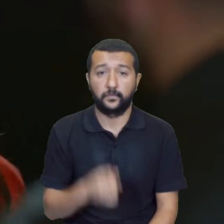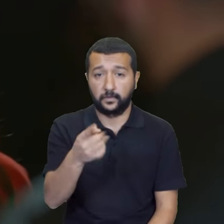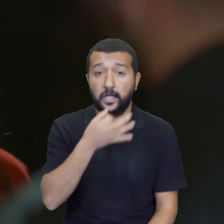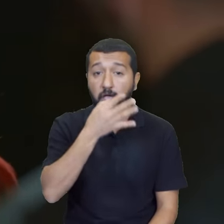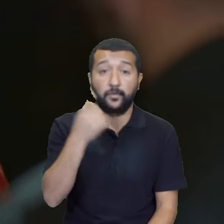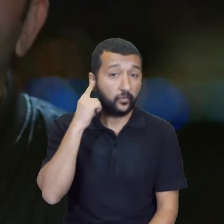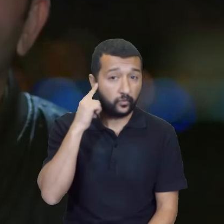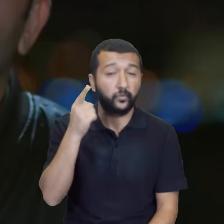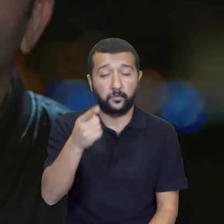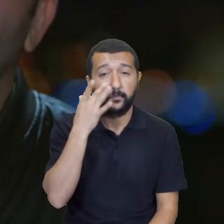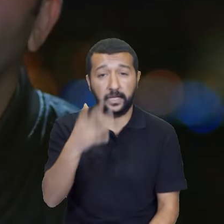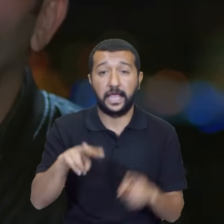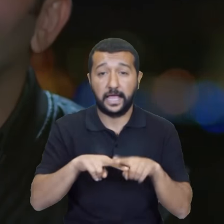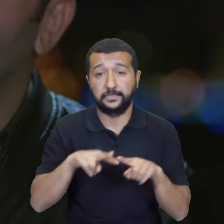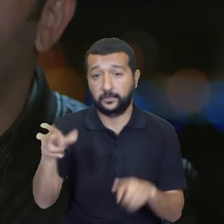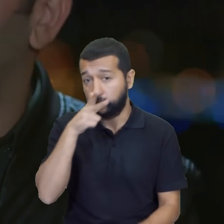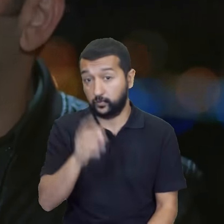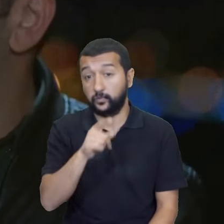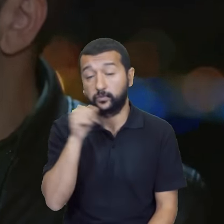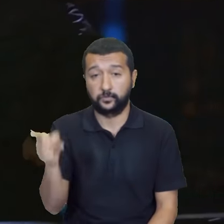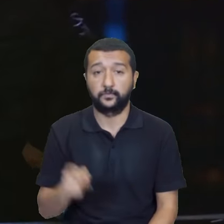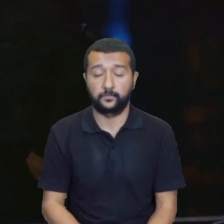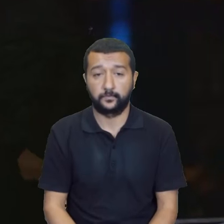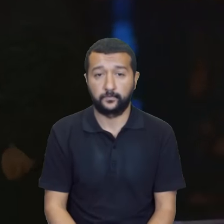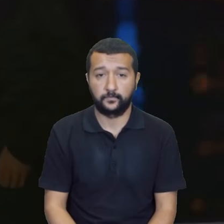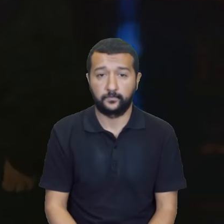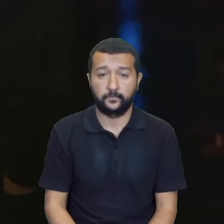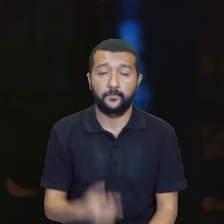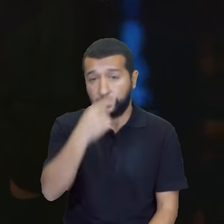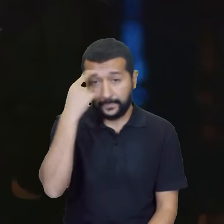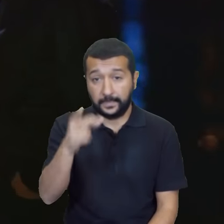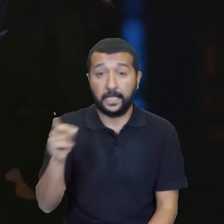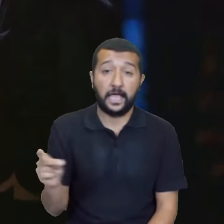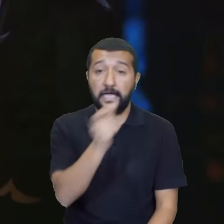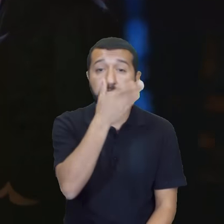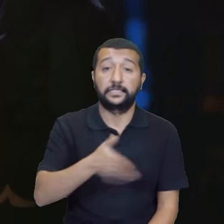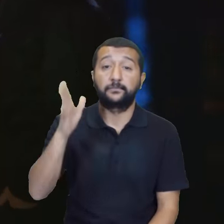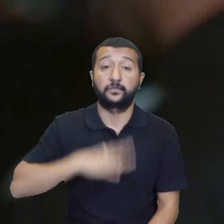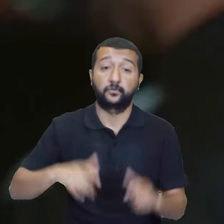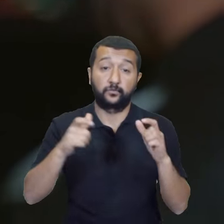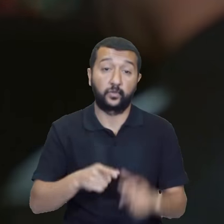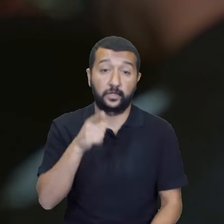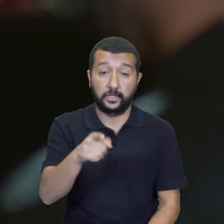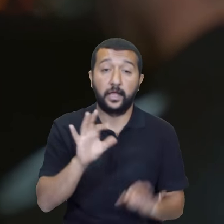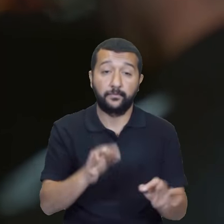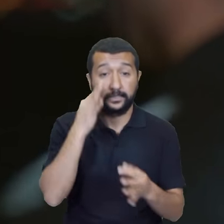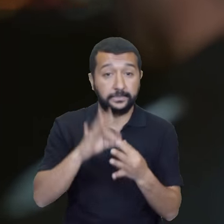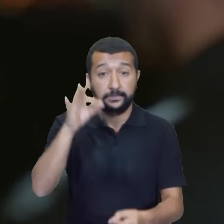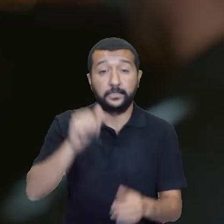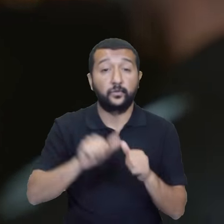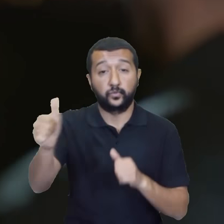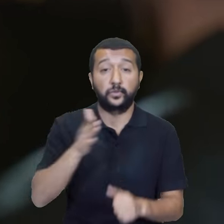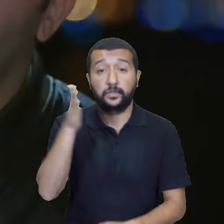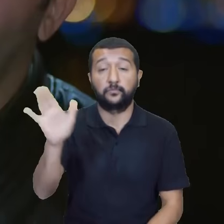Haberi almışsın belli ki. Ayşe'ne üzülüyorsun. Belki de kaçıp gitmek istiyorsun buralardan. Ama bir insan ne kadar